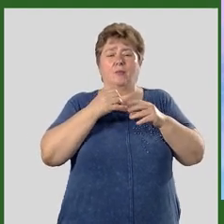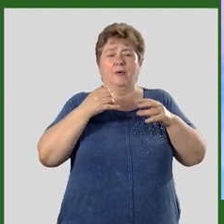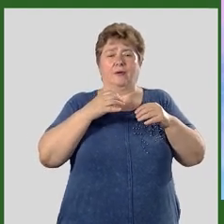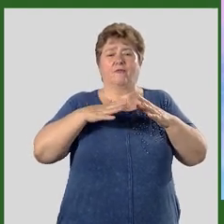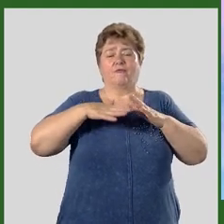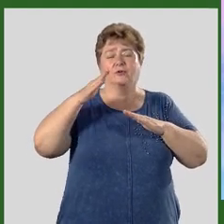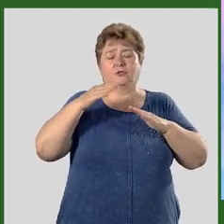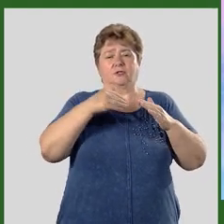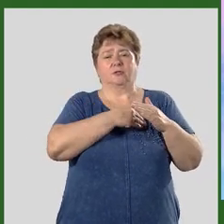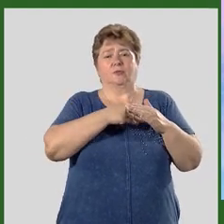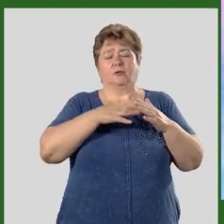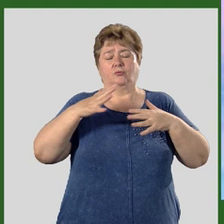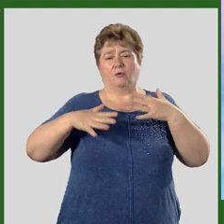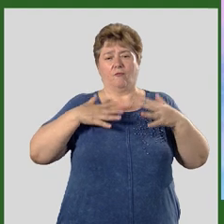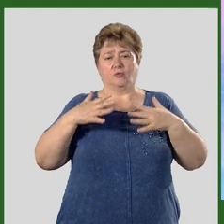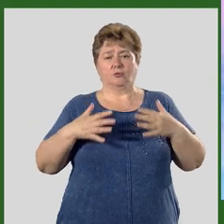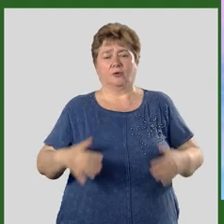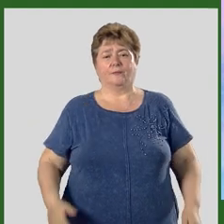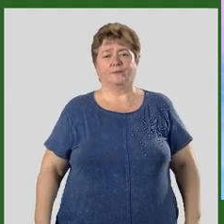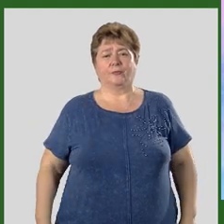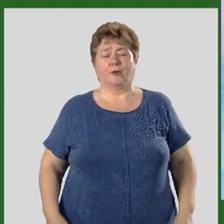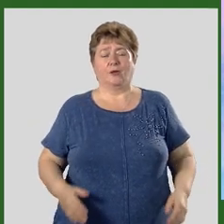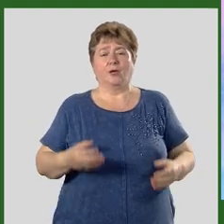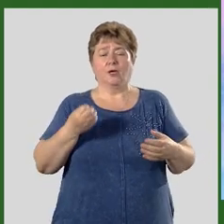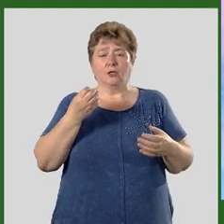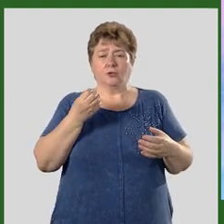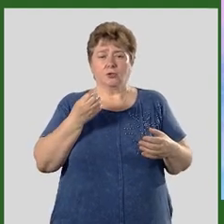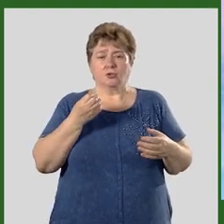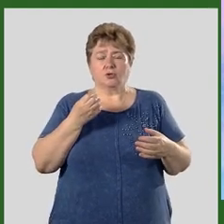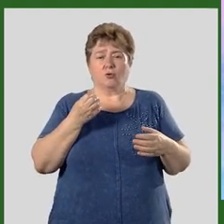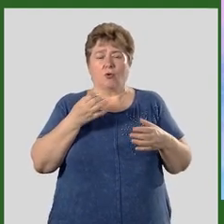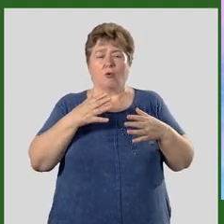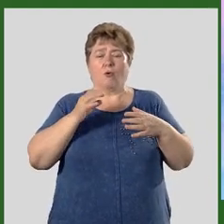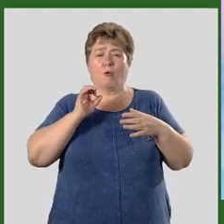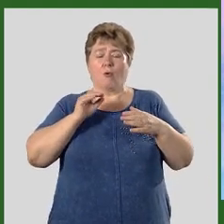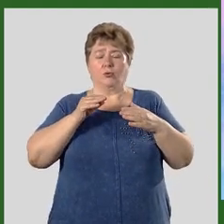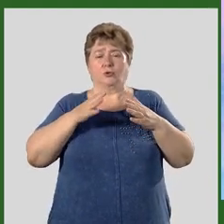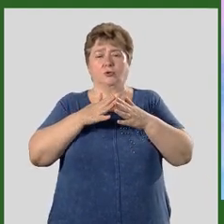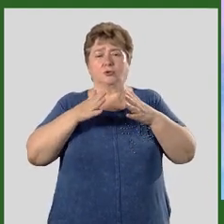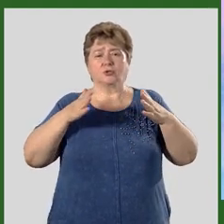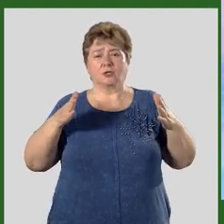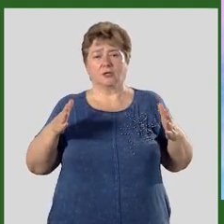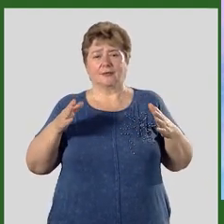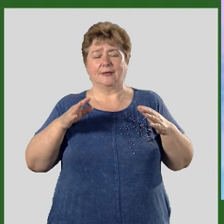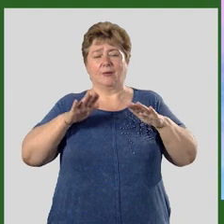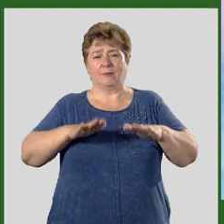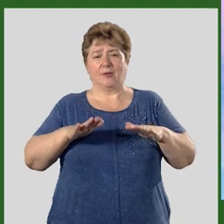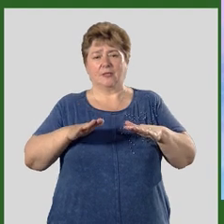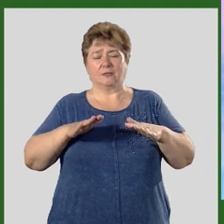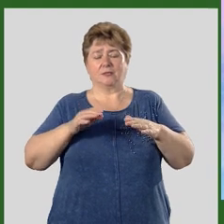выше температура воздуха. Кроме того, от широты местности зависит